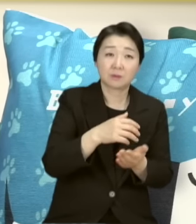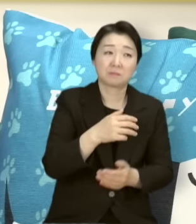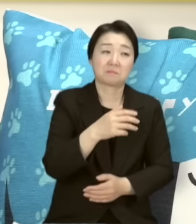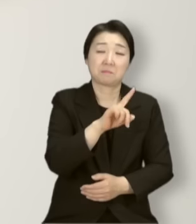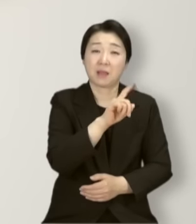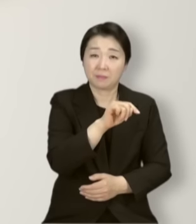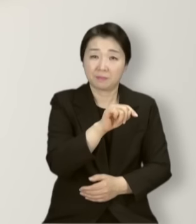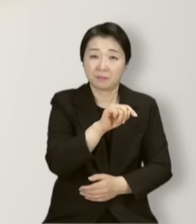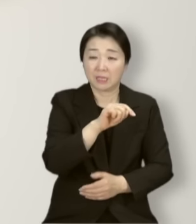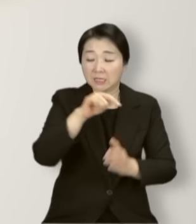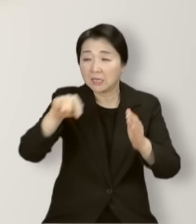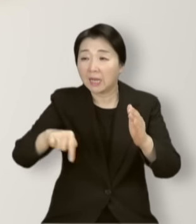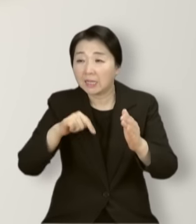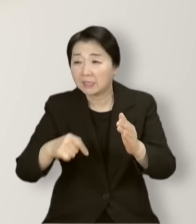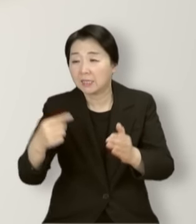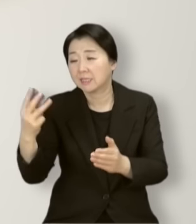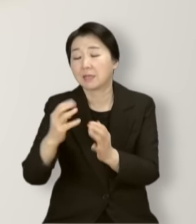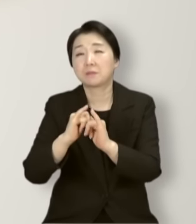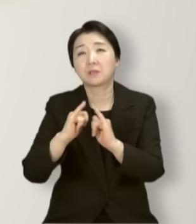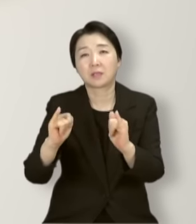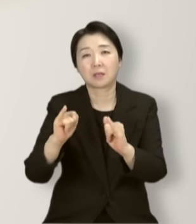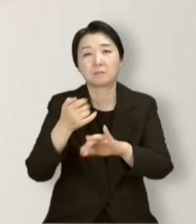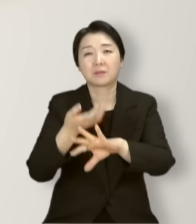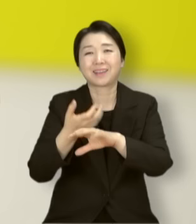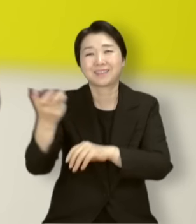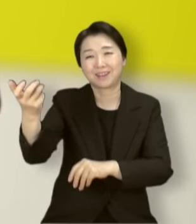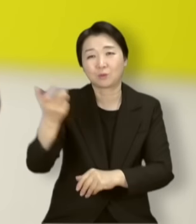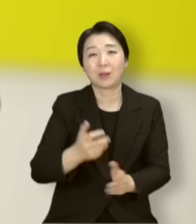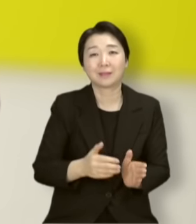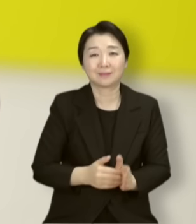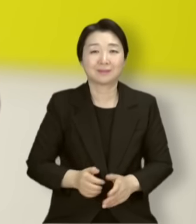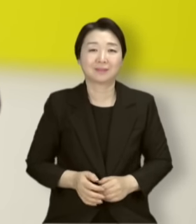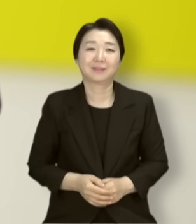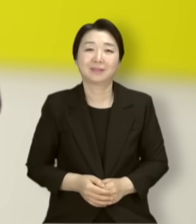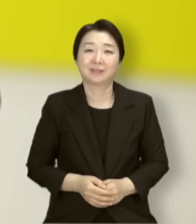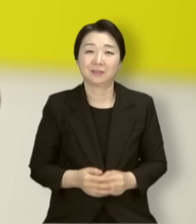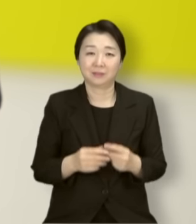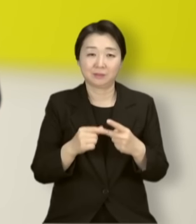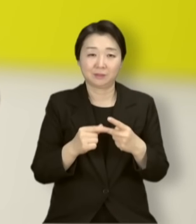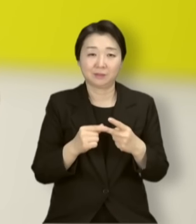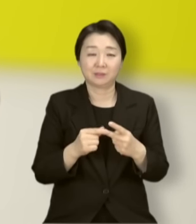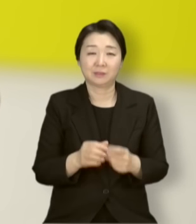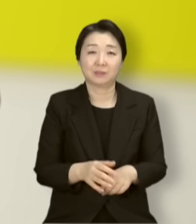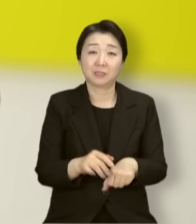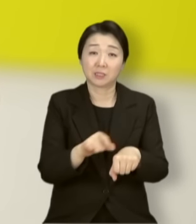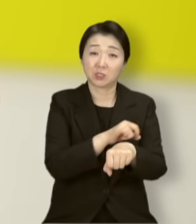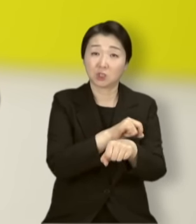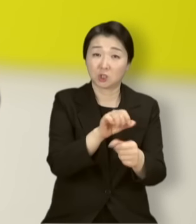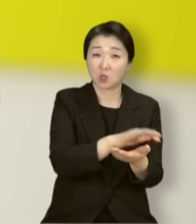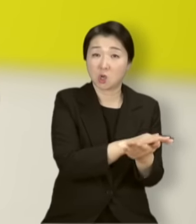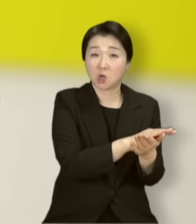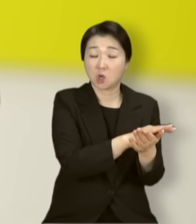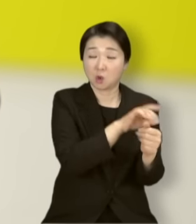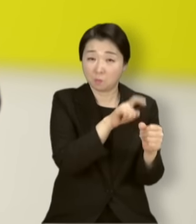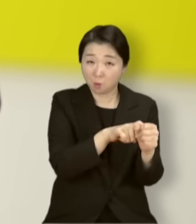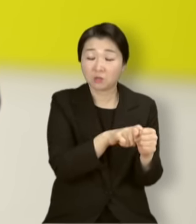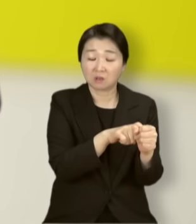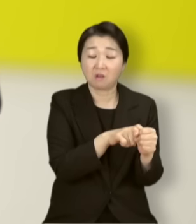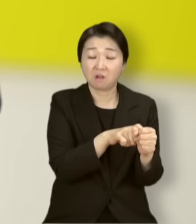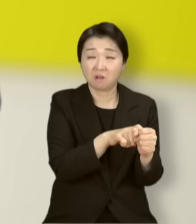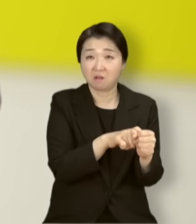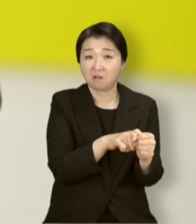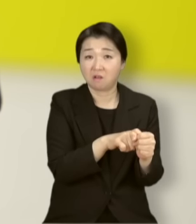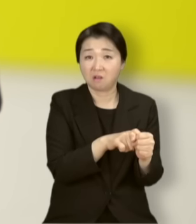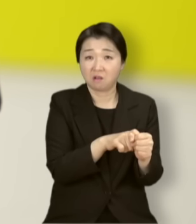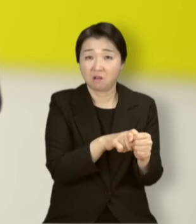들어와 있는 진짜 그러니까, 글로벌이네요. 예. 그리고 두 번째는 특성화를 상당히 일찍부터 눈을 떠서